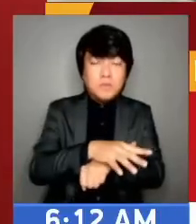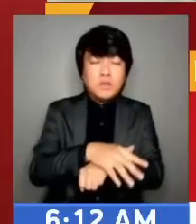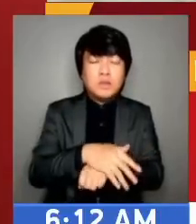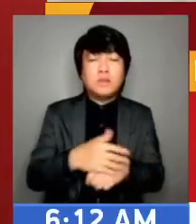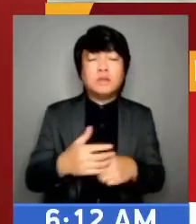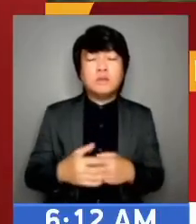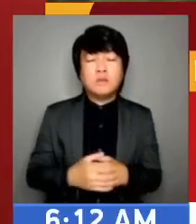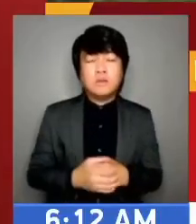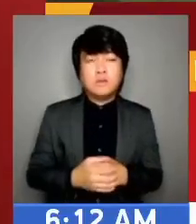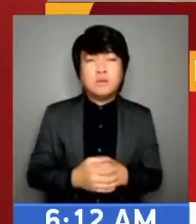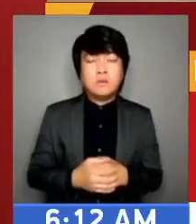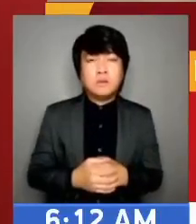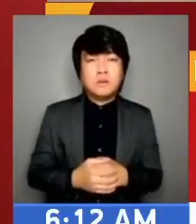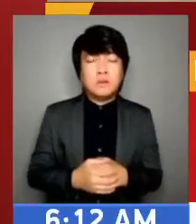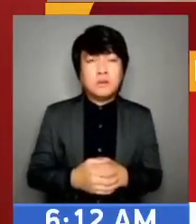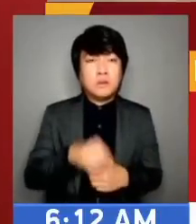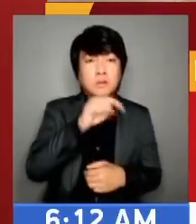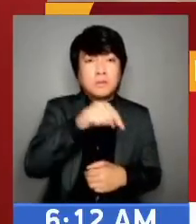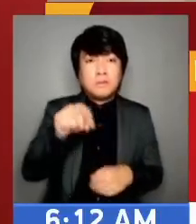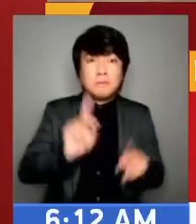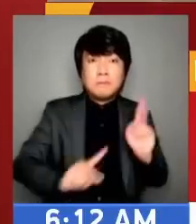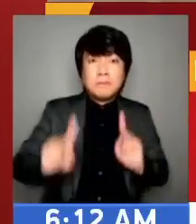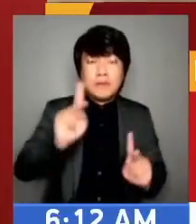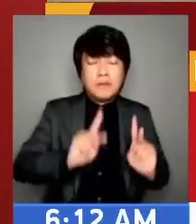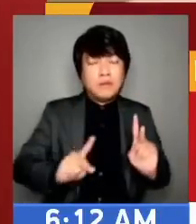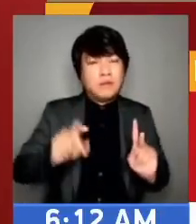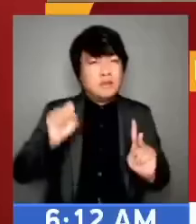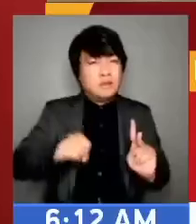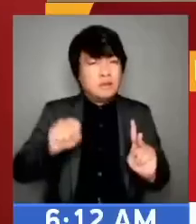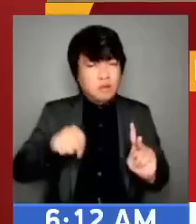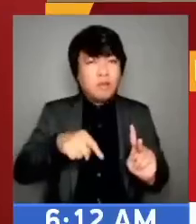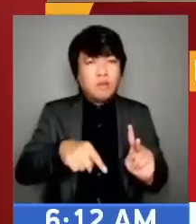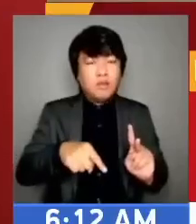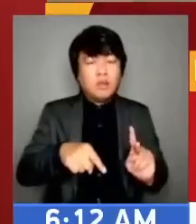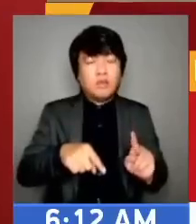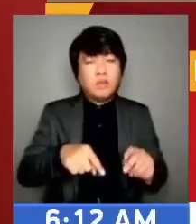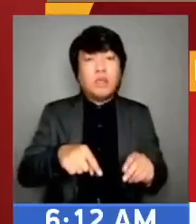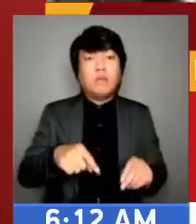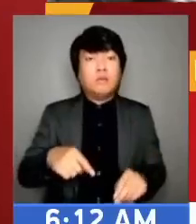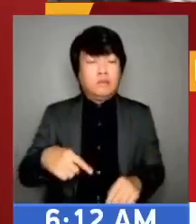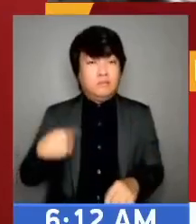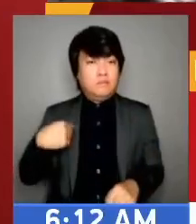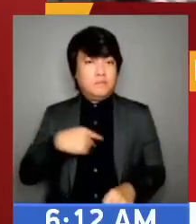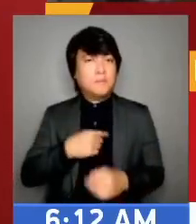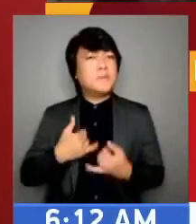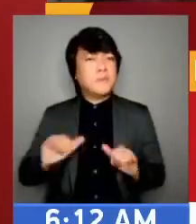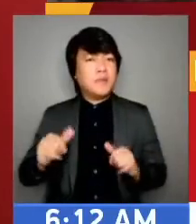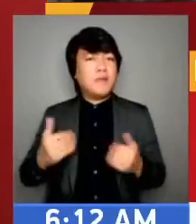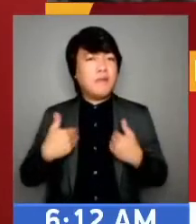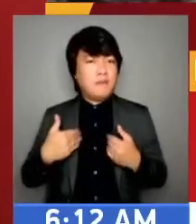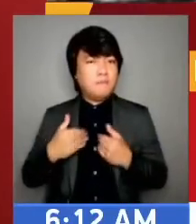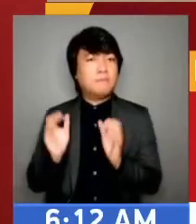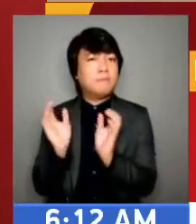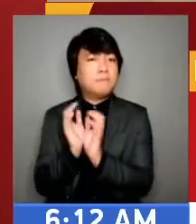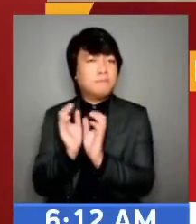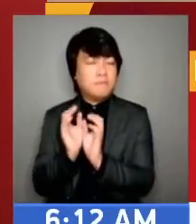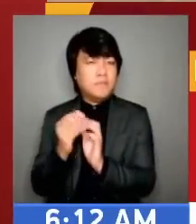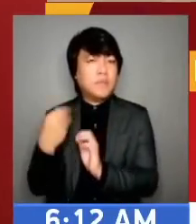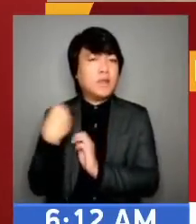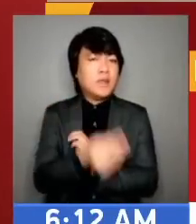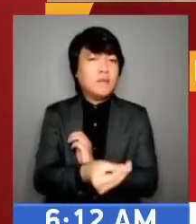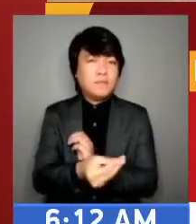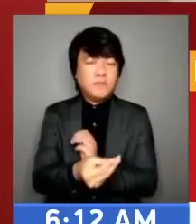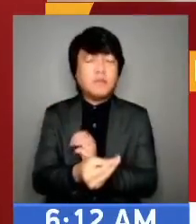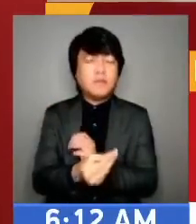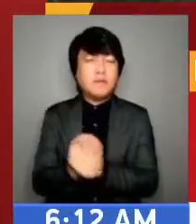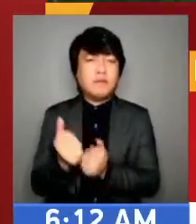mga kababayan, pero prolonged na rin naman po yung naibibigay na tulong ng inyong DSWD. So sa kabuuan, nasa 11.3